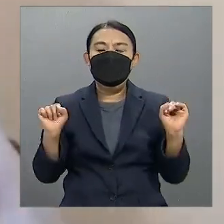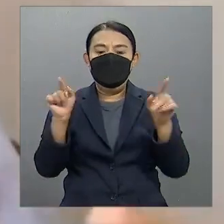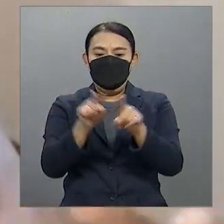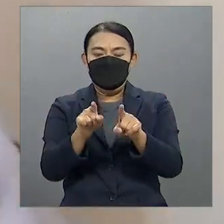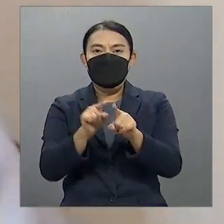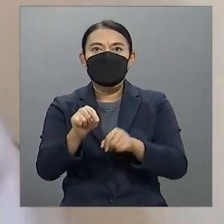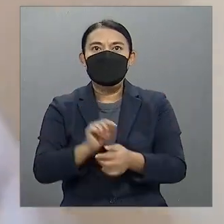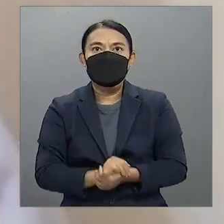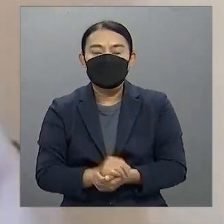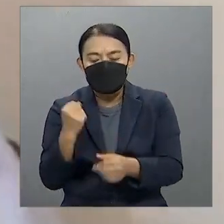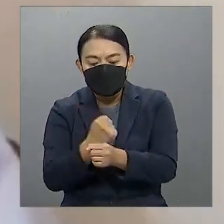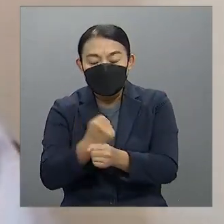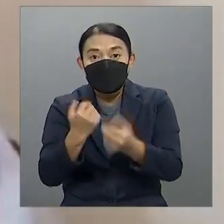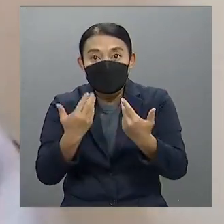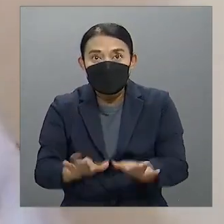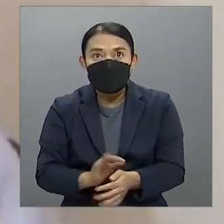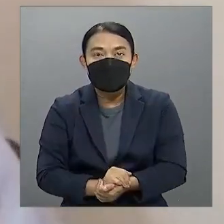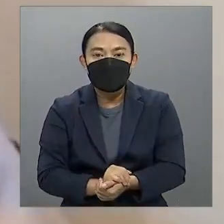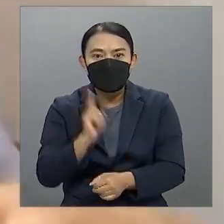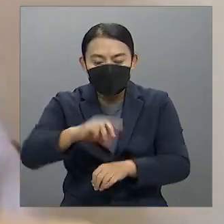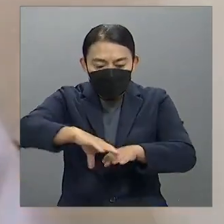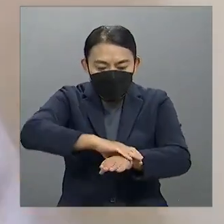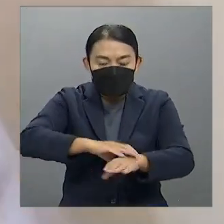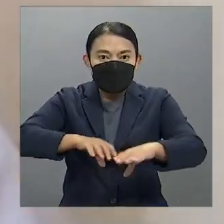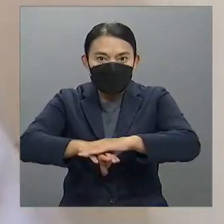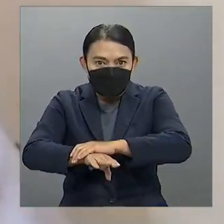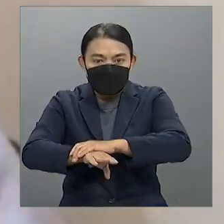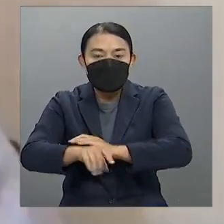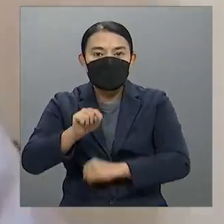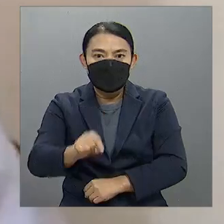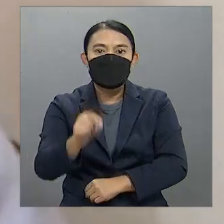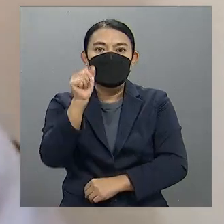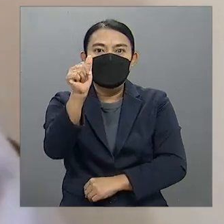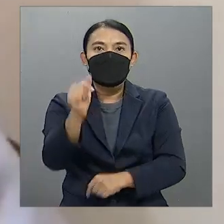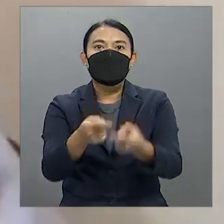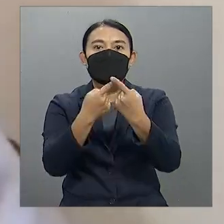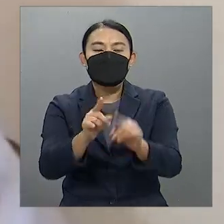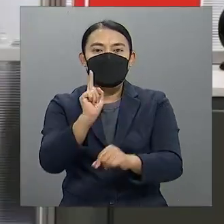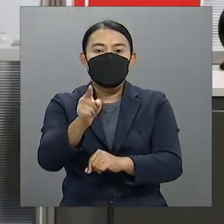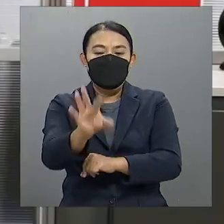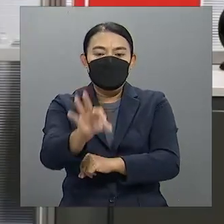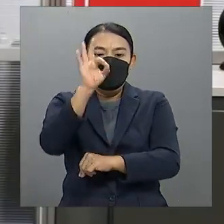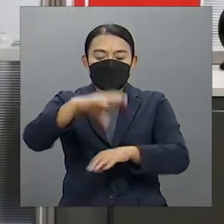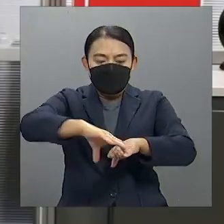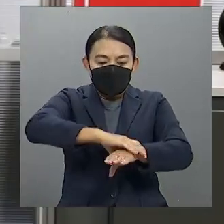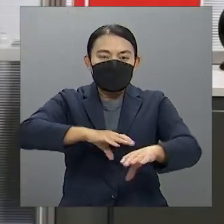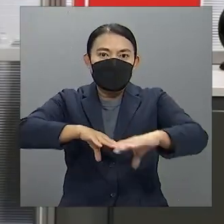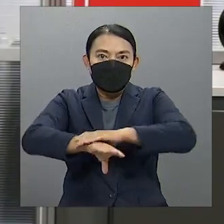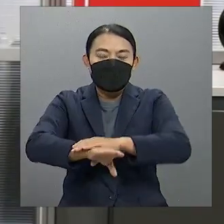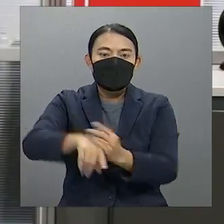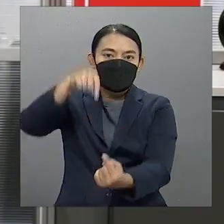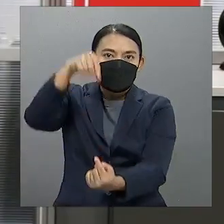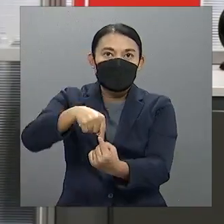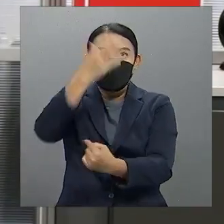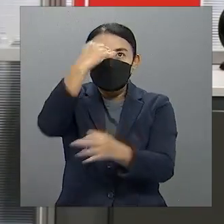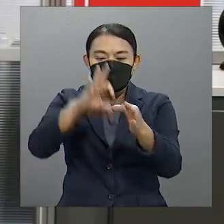แล้วก็ทั้งการใส่รองเท้าแต่ว่าในการใส่รองเท้าเนี่ยควรจะเลือกรองเท้าที่มันมีความยืดหยุ่นดีเพราะว่าเวลาที่เรายืดขึ้นใช่ไหมคะ